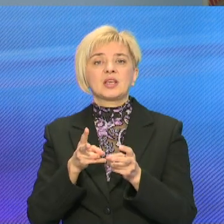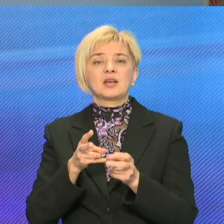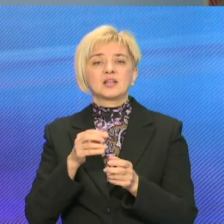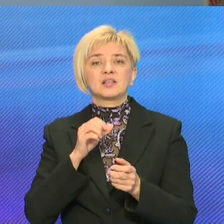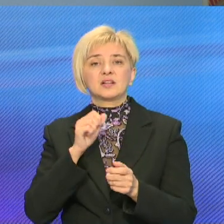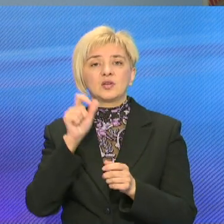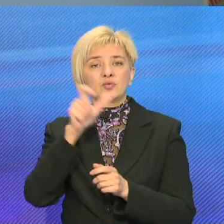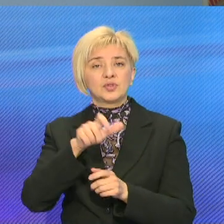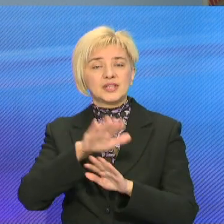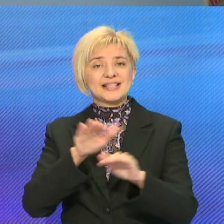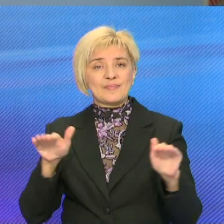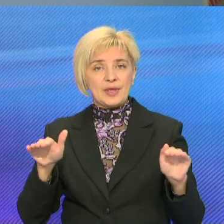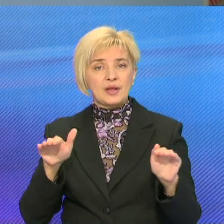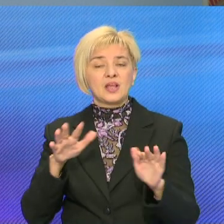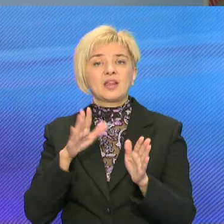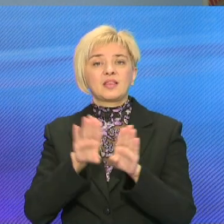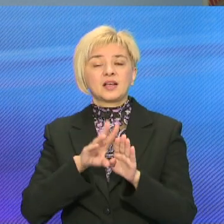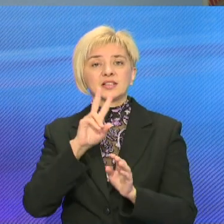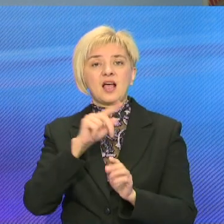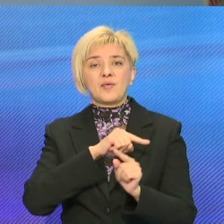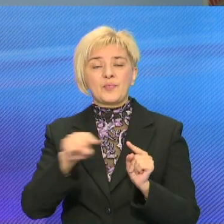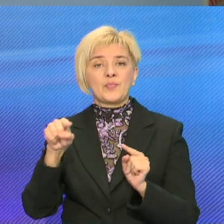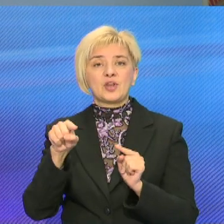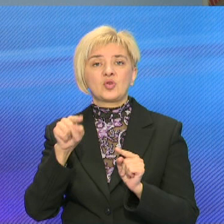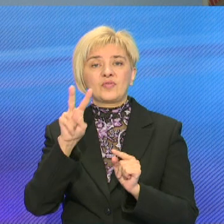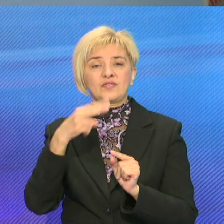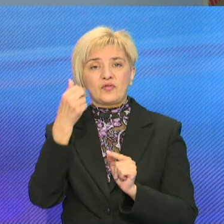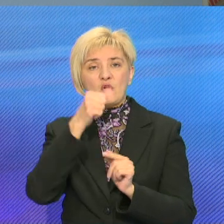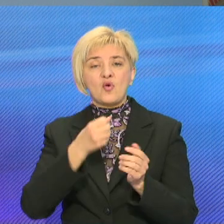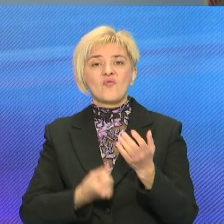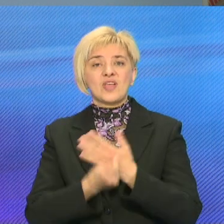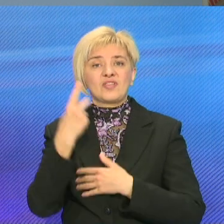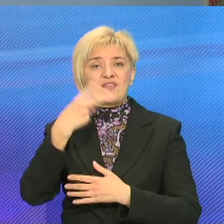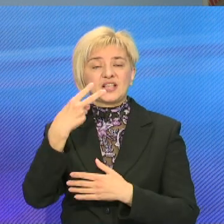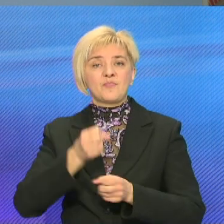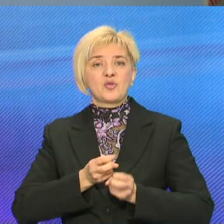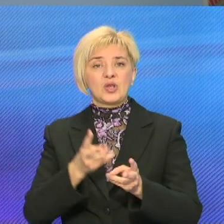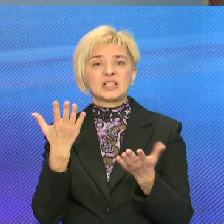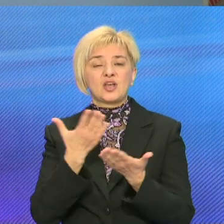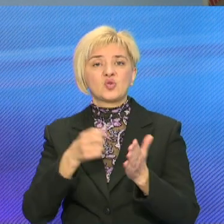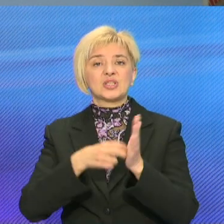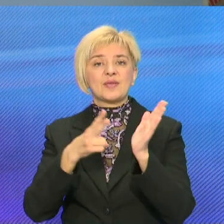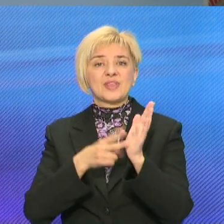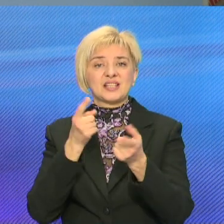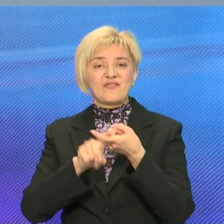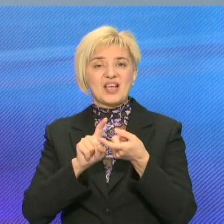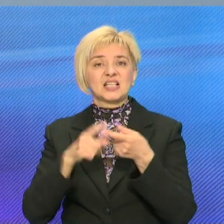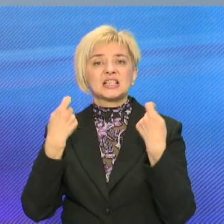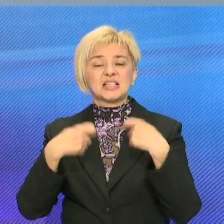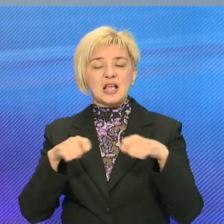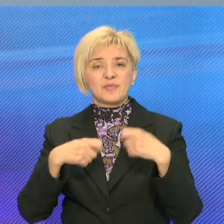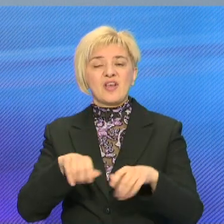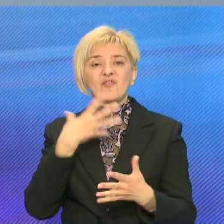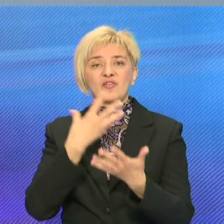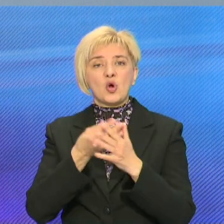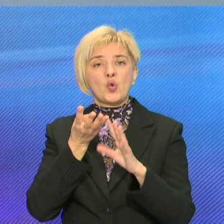за истекший период 2022 года выявлено 20 преступлений по линии незаконного оборота, из которых 17 связанные со сбытом. В свою